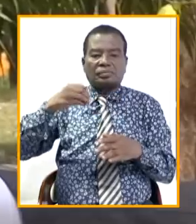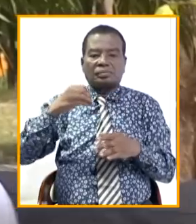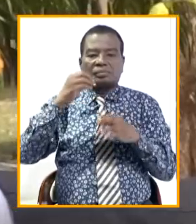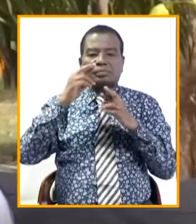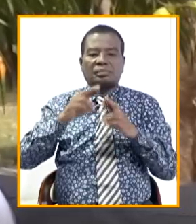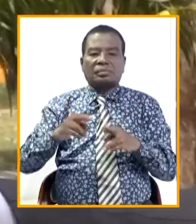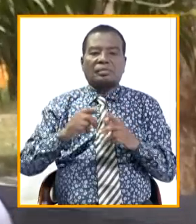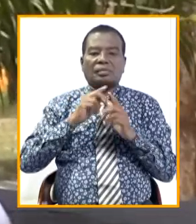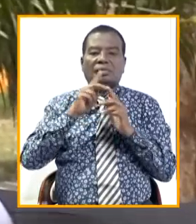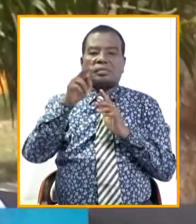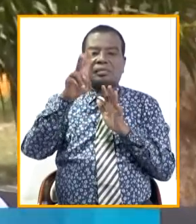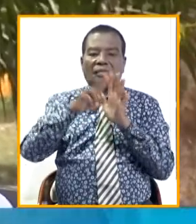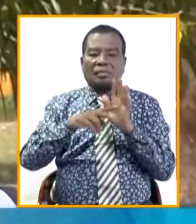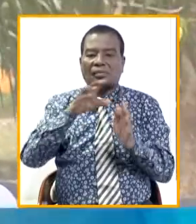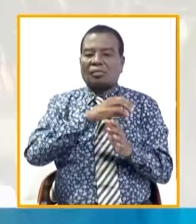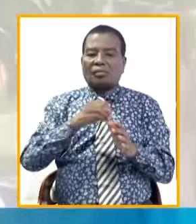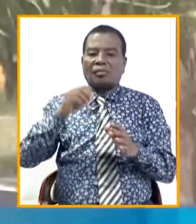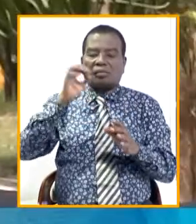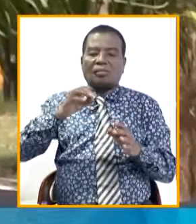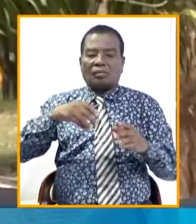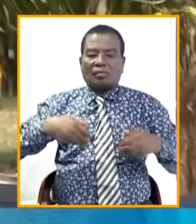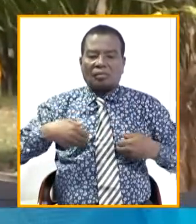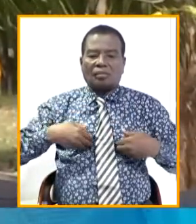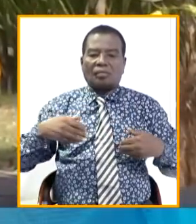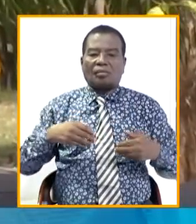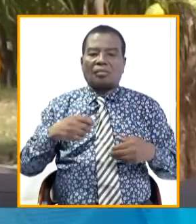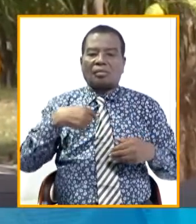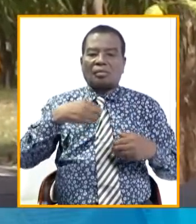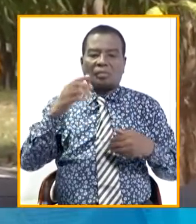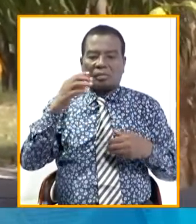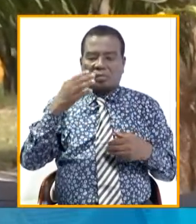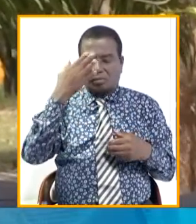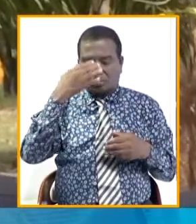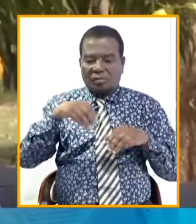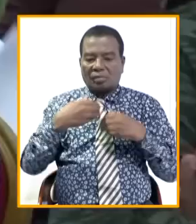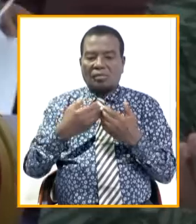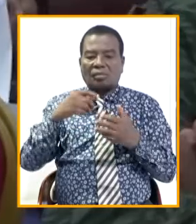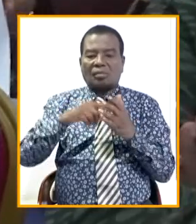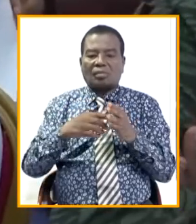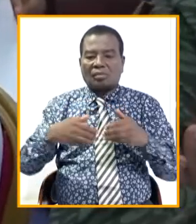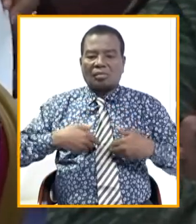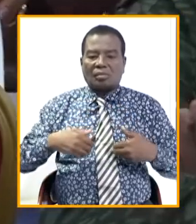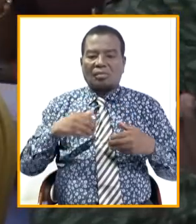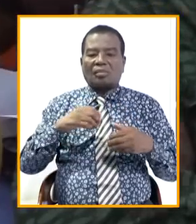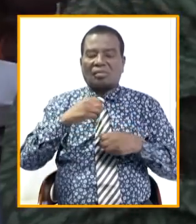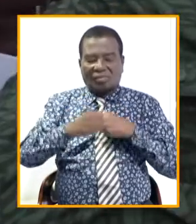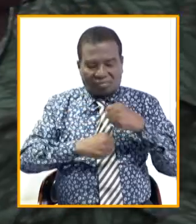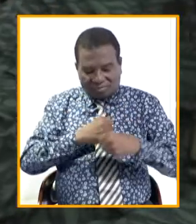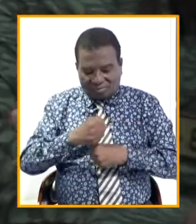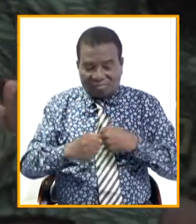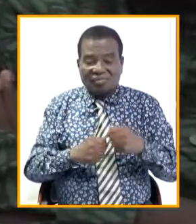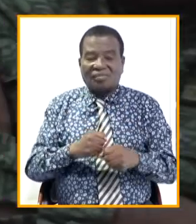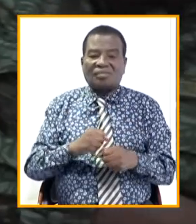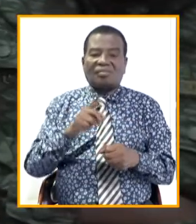répond véritablement aux besoins des jeunes. Je sais combien de fois les jeunes souffrent pour avoir accès au financement. Ces